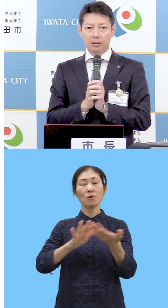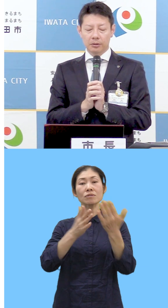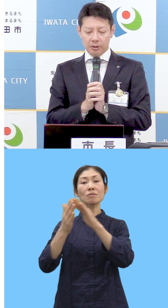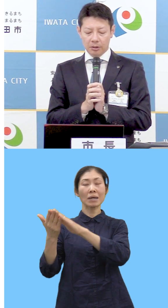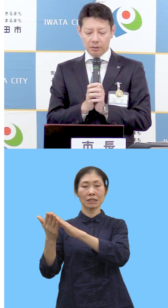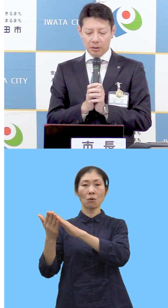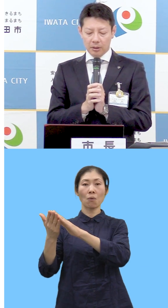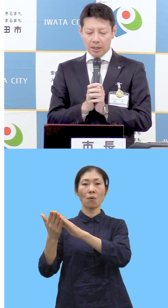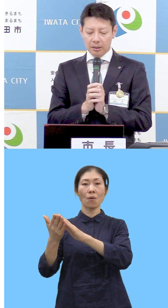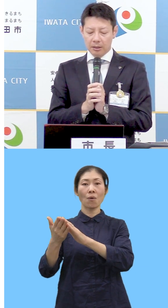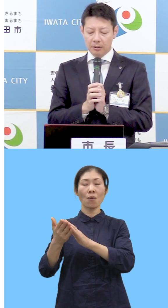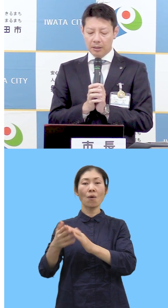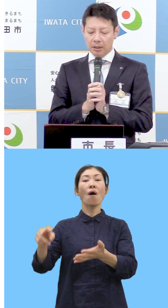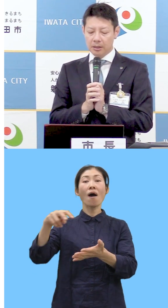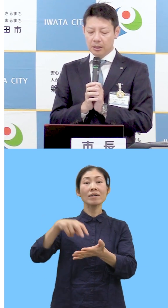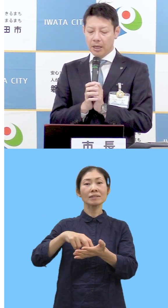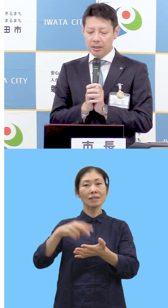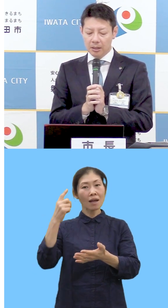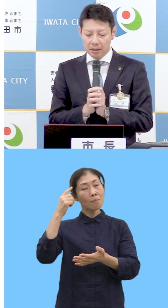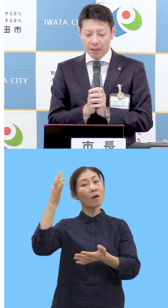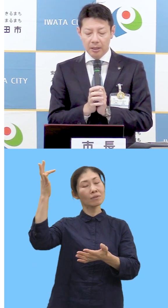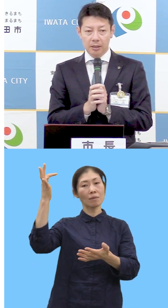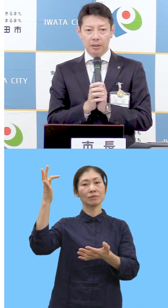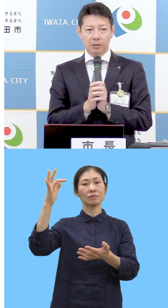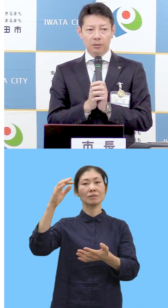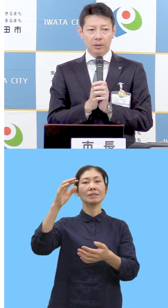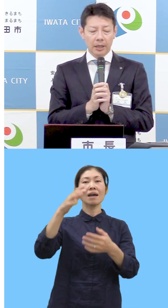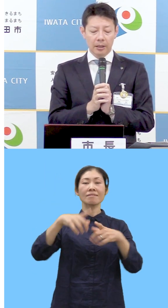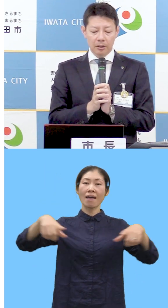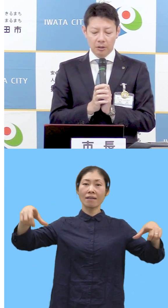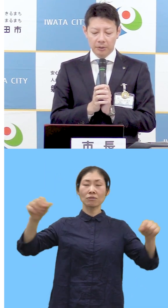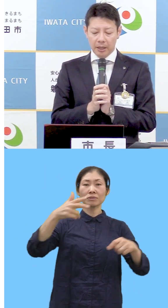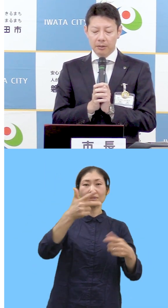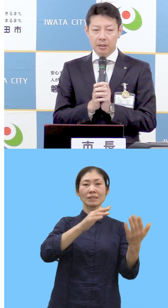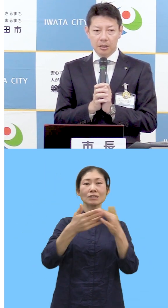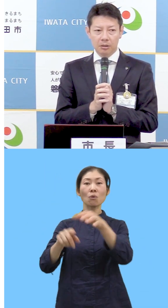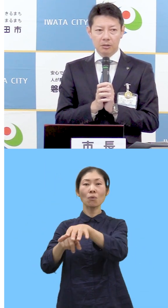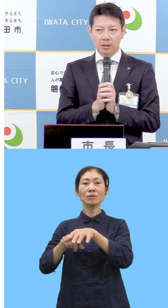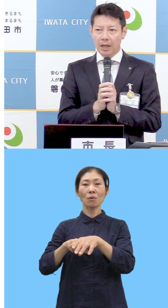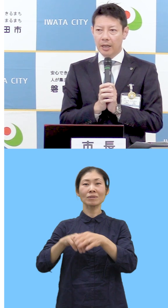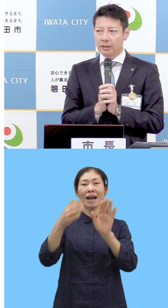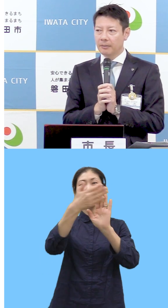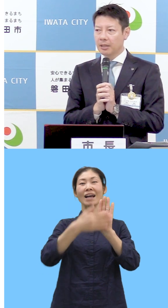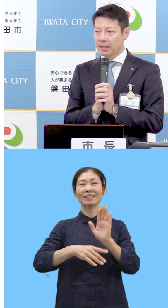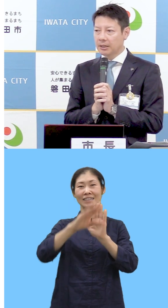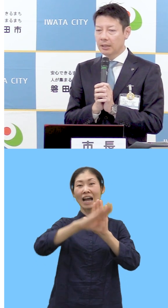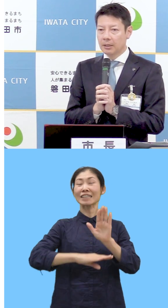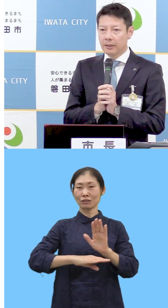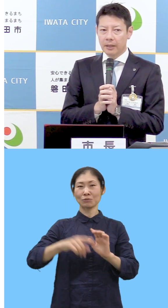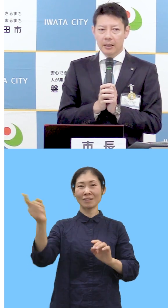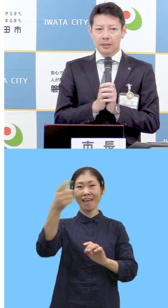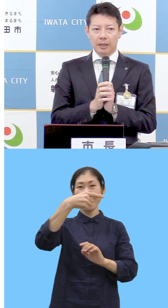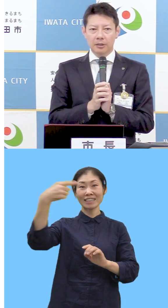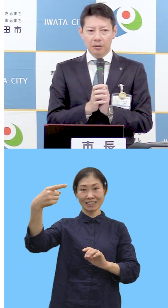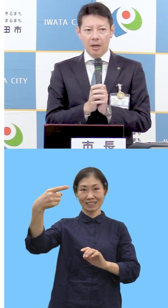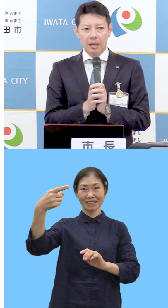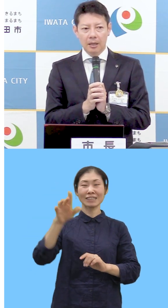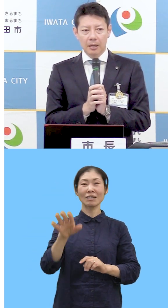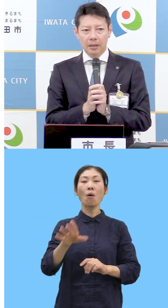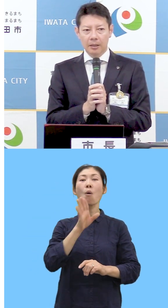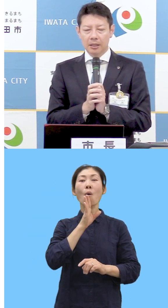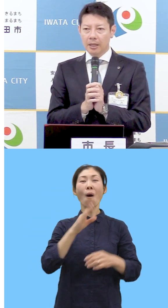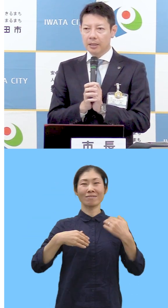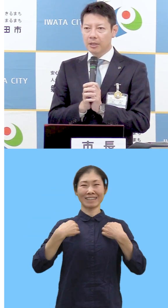ぶ全国市町村ランキングで岩田市が第1位に返り咲きということで、これも大変嬉しいニュースが入ってまいりました。昨年